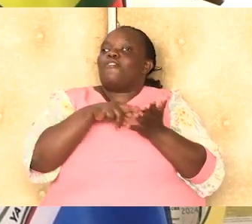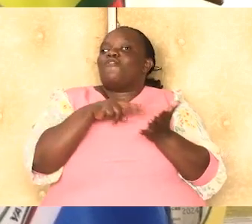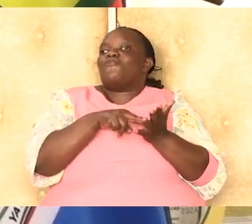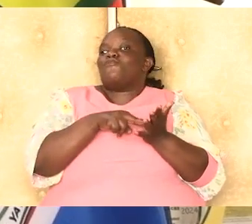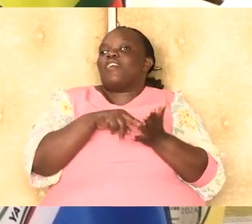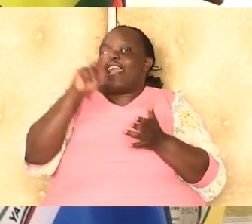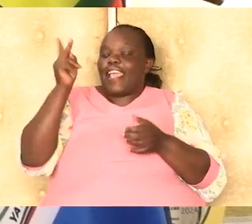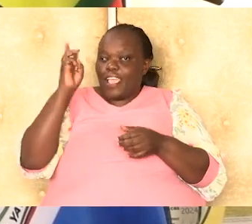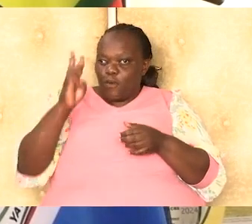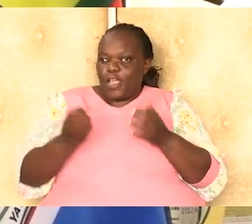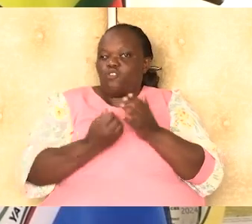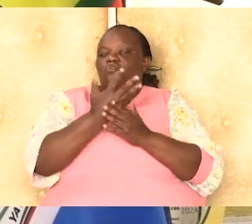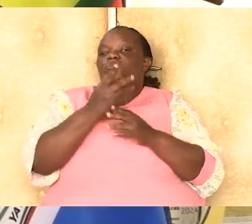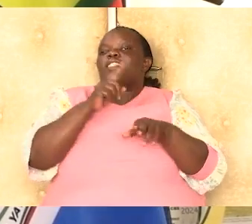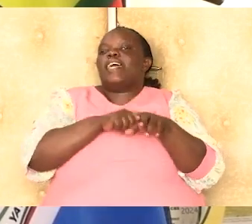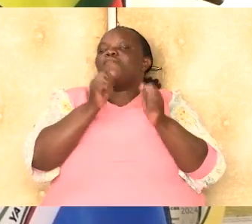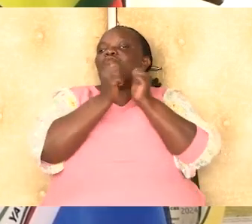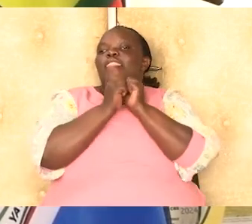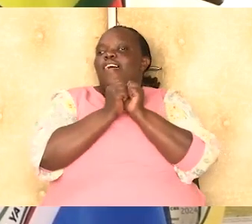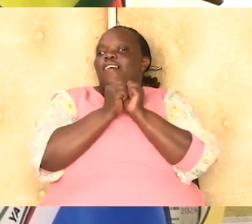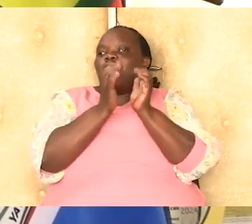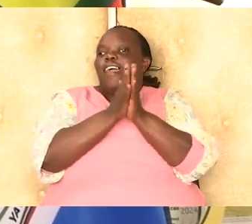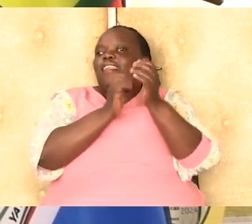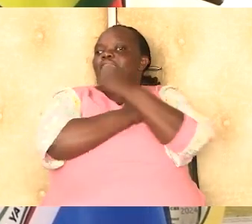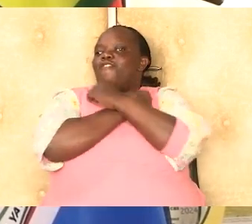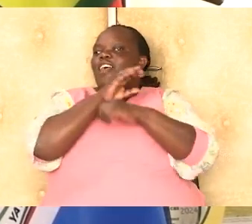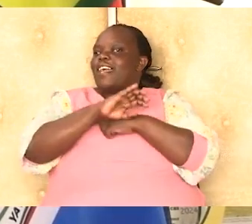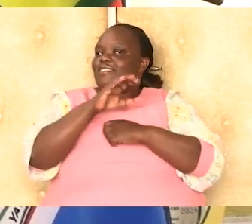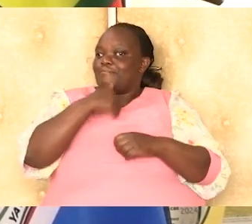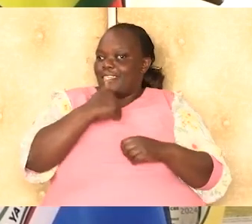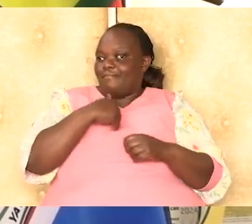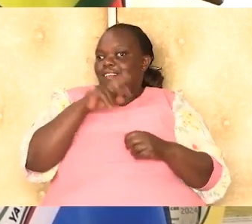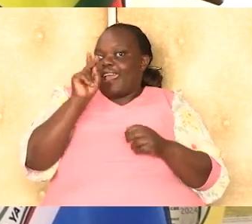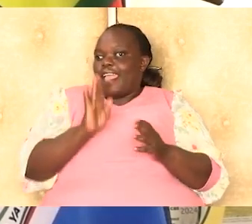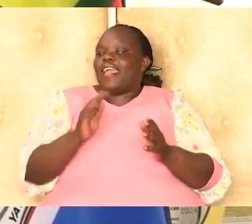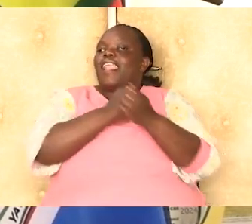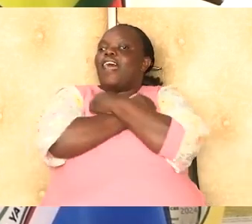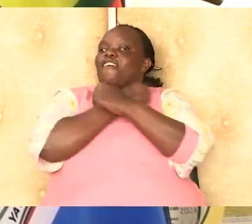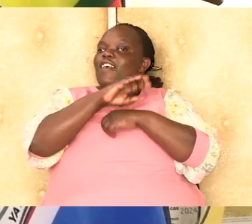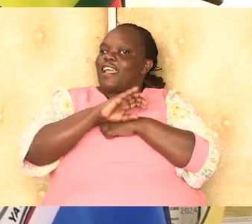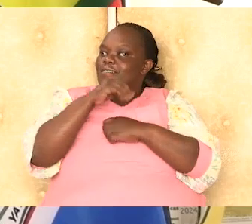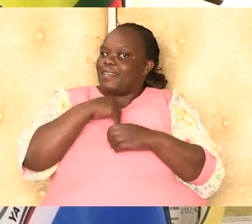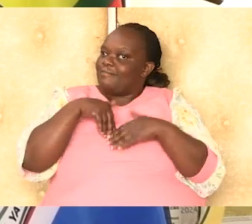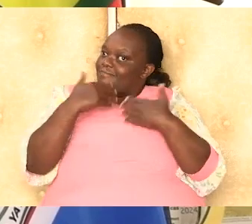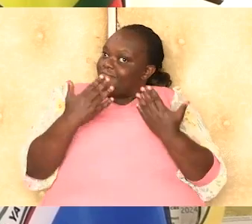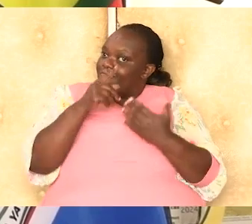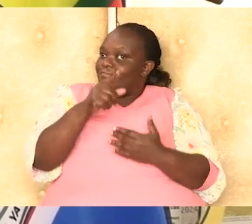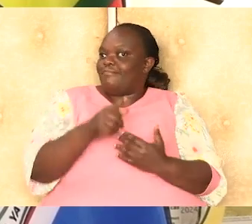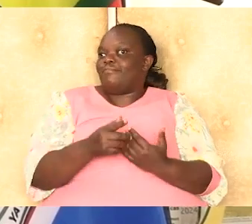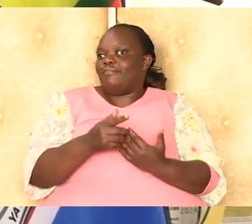Kenya, itanawiri kwa umoja na uzalendo. Mimi, ni mkenya mzalendo. J.W.W.